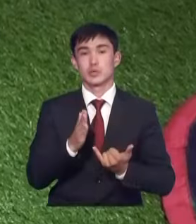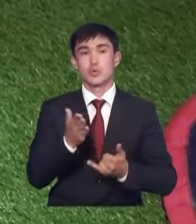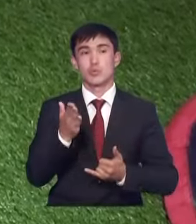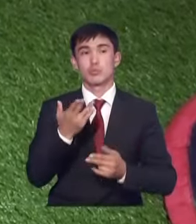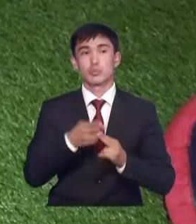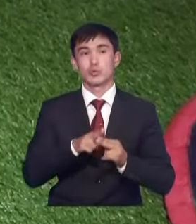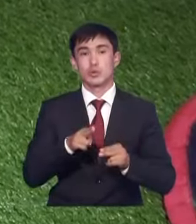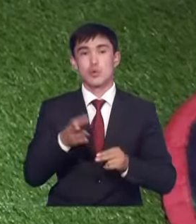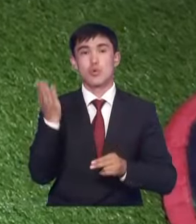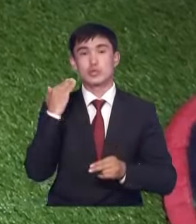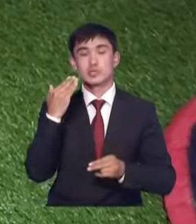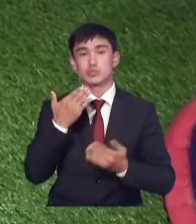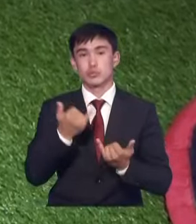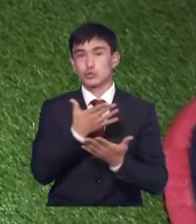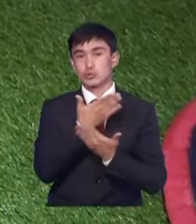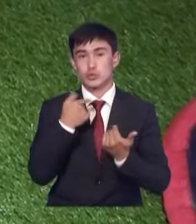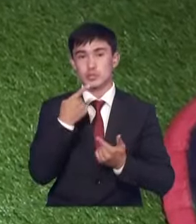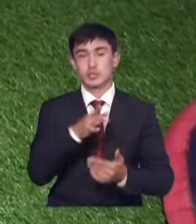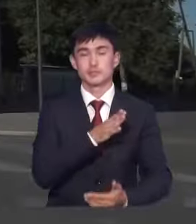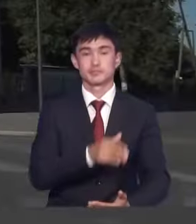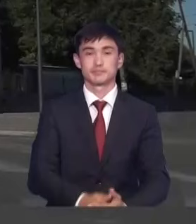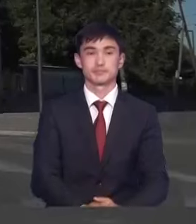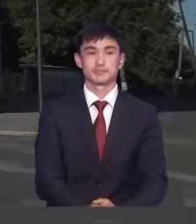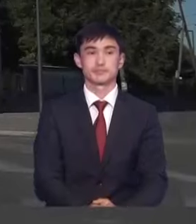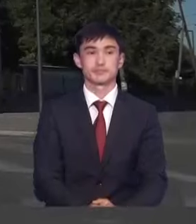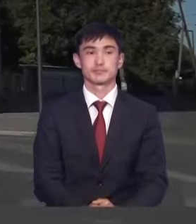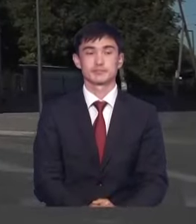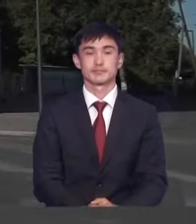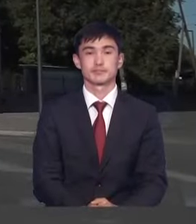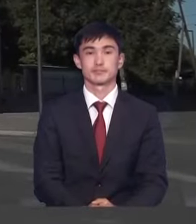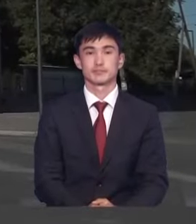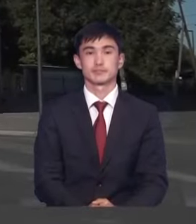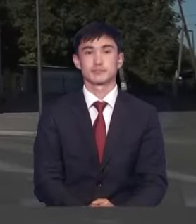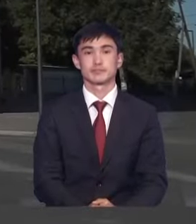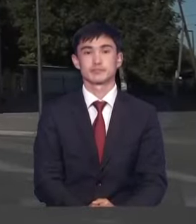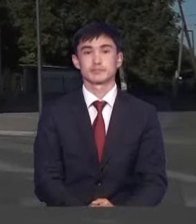Өткенсіз бүгін жоқ. Елдана Серікбайқызы, Мәди Байбосынов, Жетісу телеарнасы.